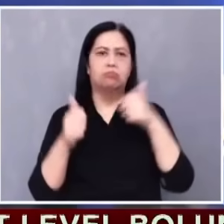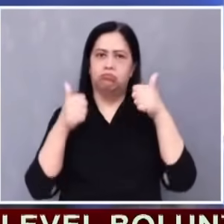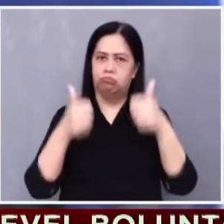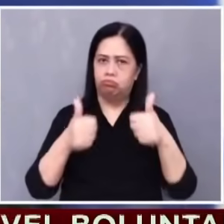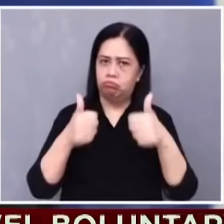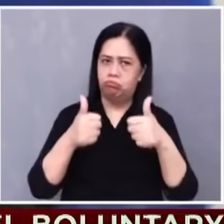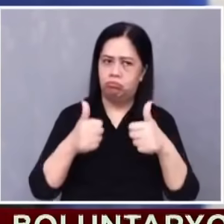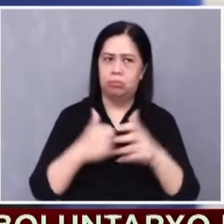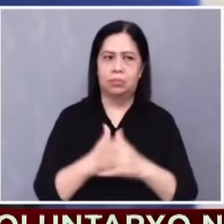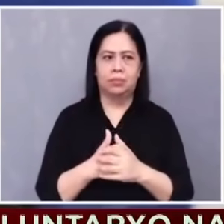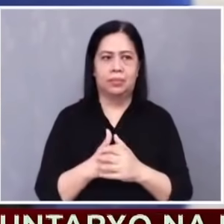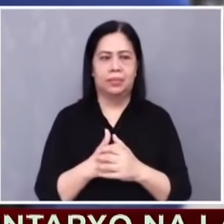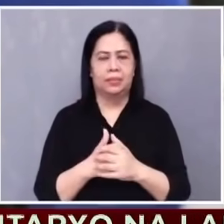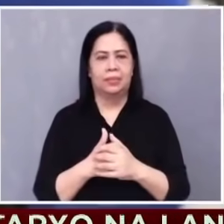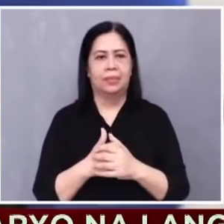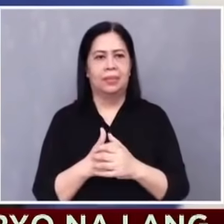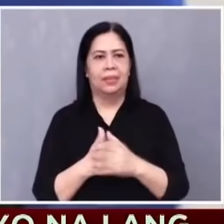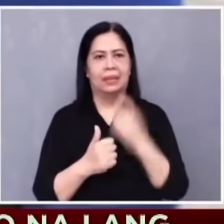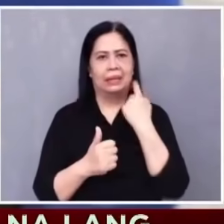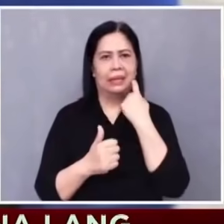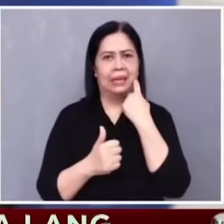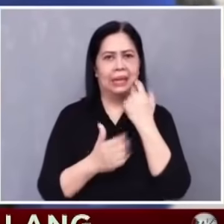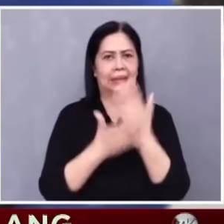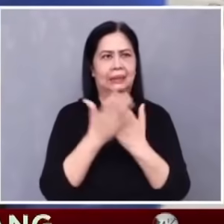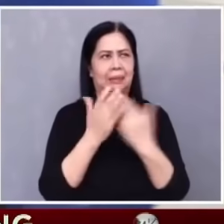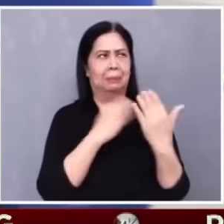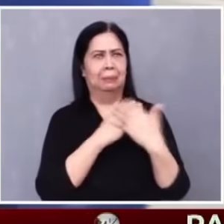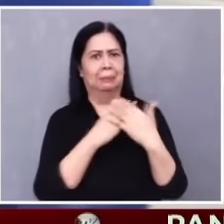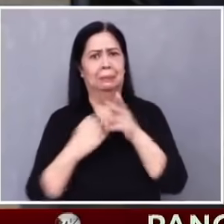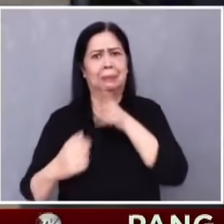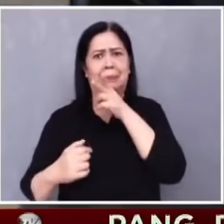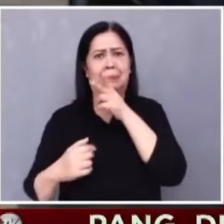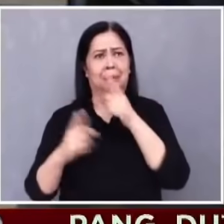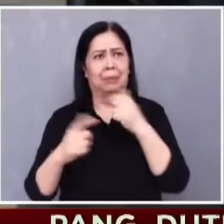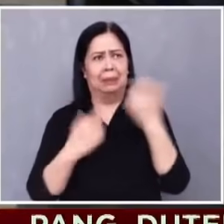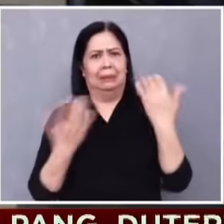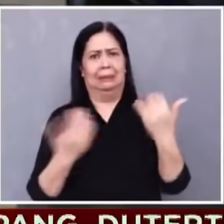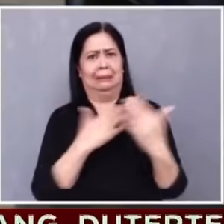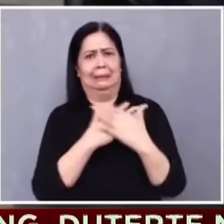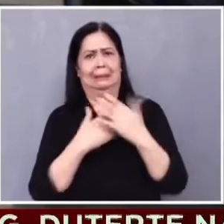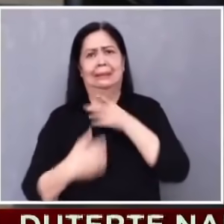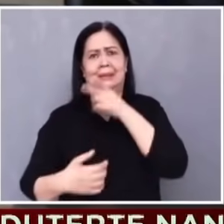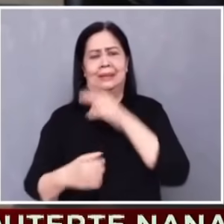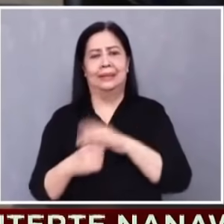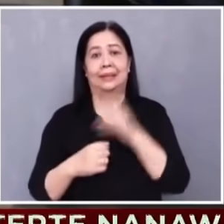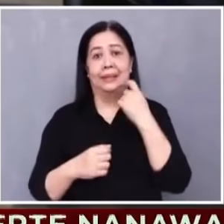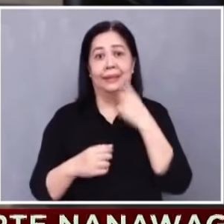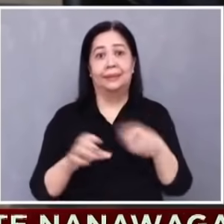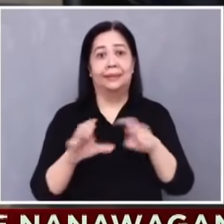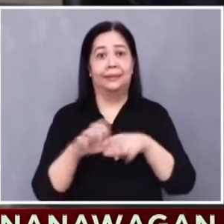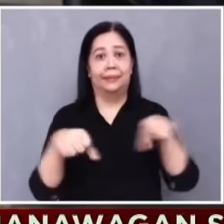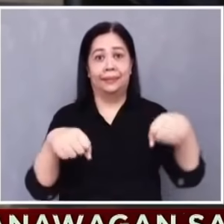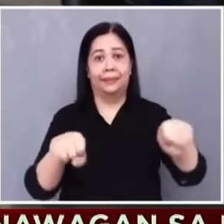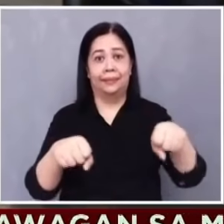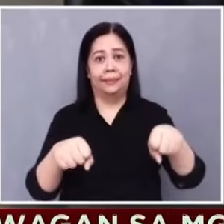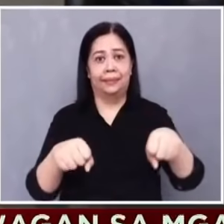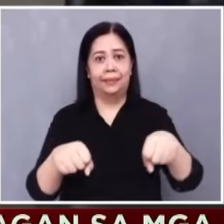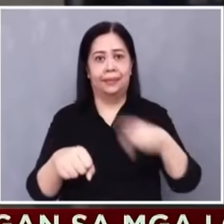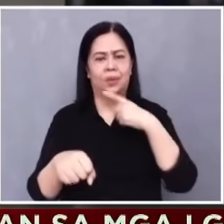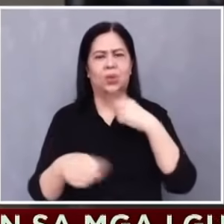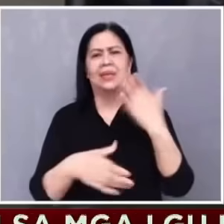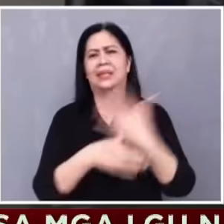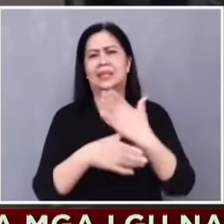ka pa. Eh, kanina ngayon mo lang sinabi, baka mamaya sitahin ako eh. Pagsakay ko sa tricycle, talagang abala ang may face